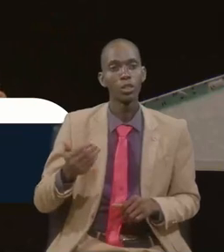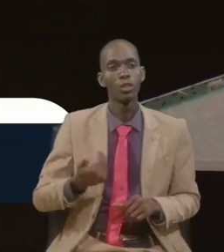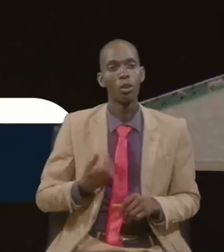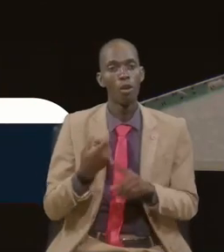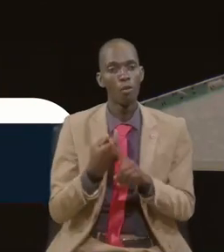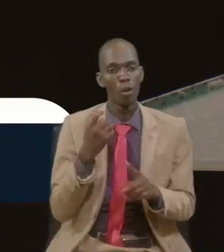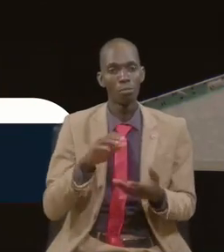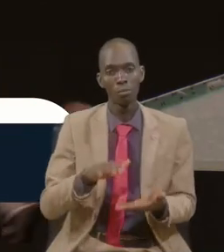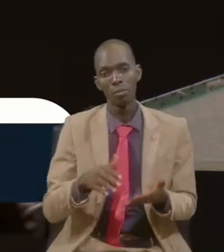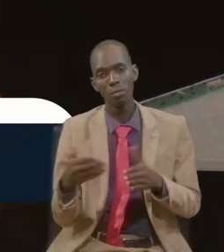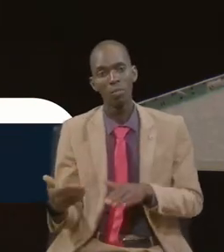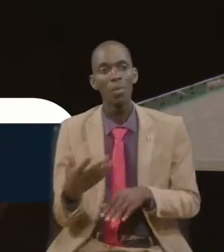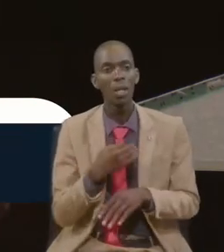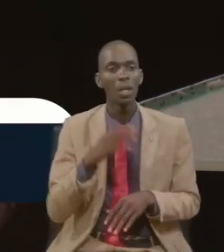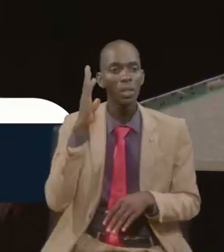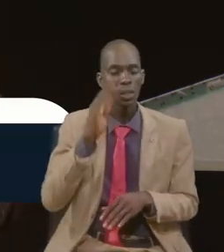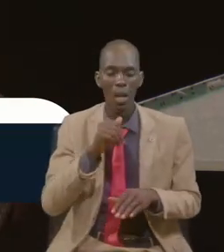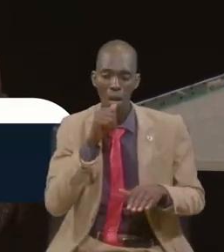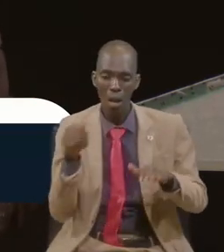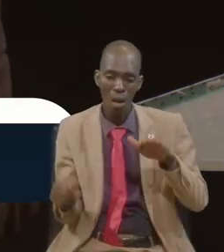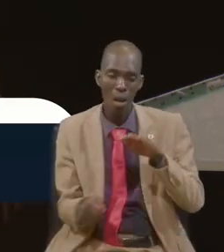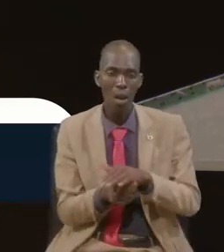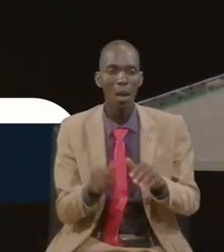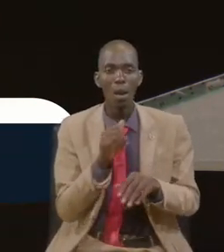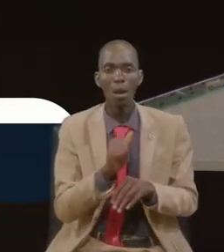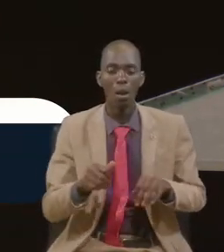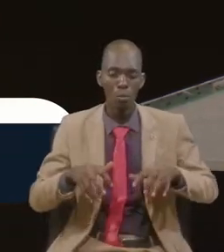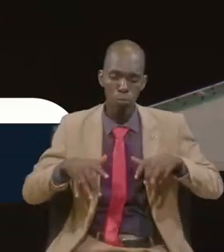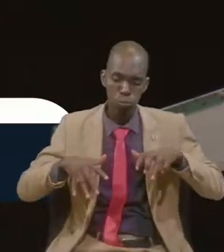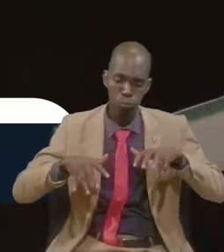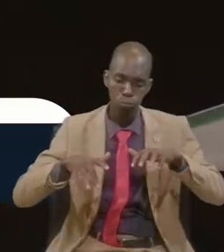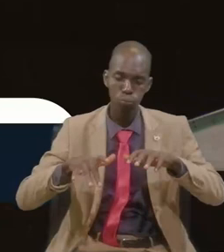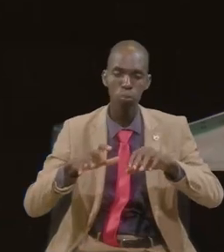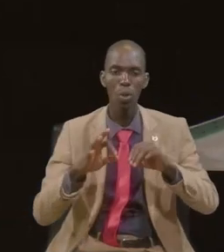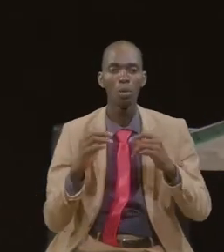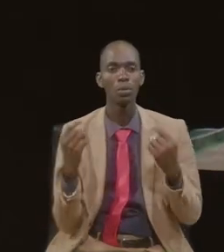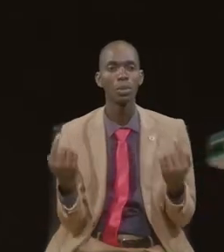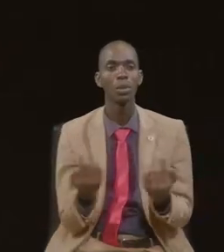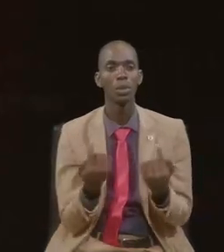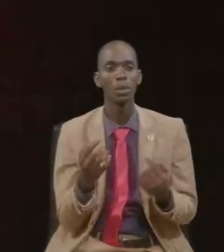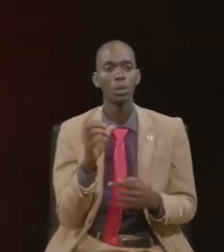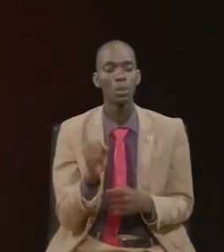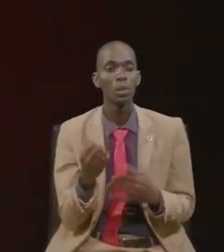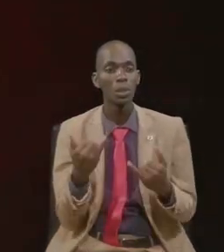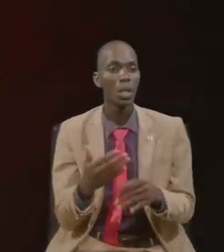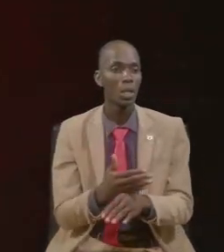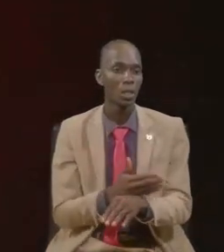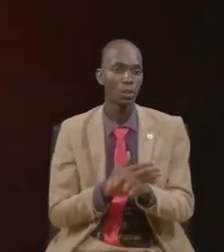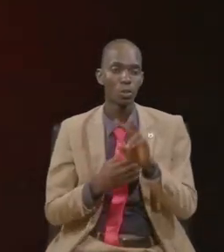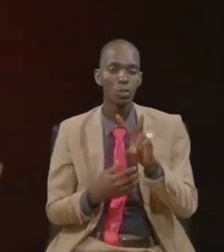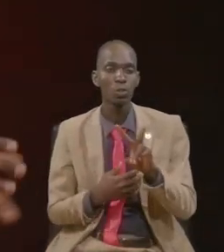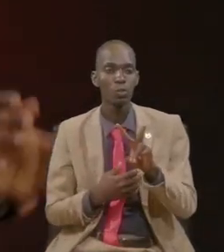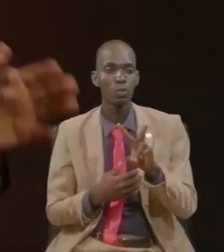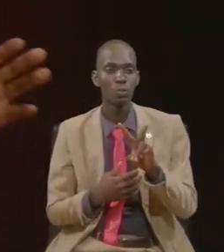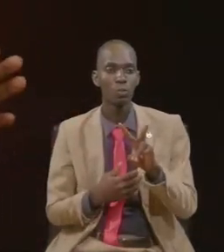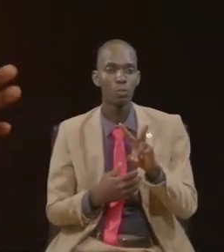une âme de la mort et couvrira une multitude de péchés. Voyons la deuxième partie